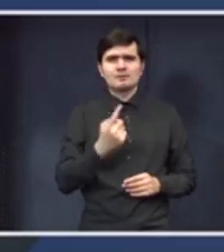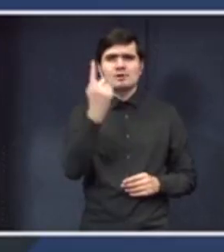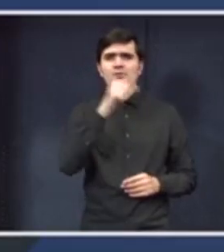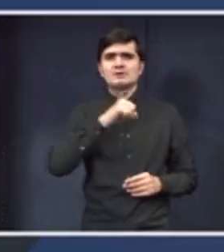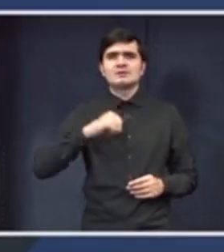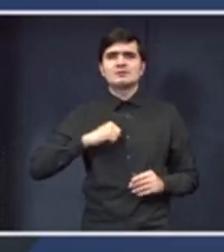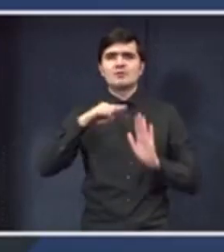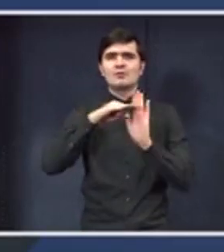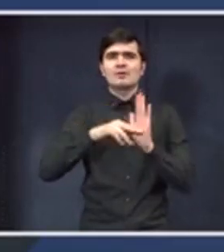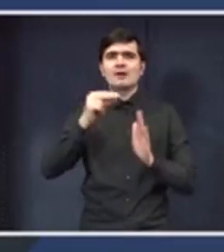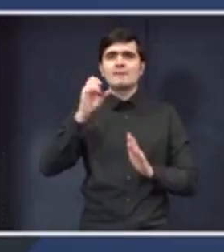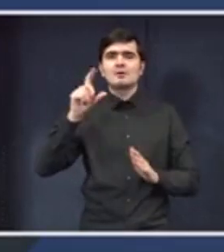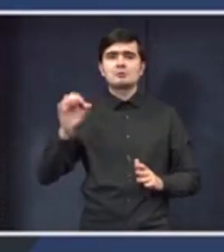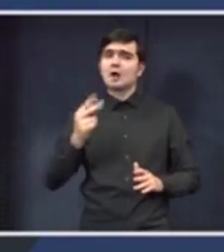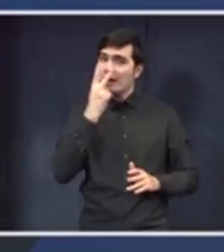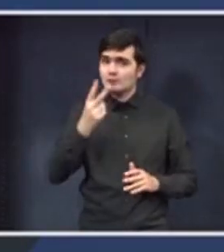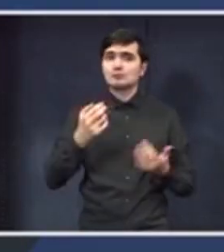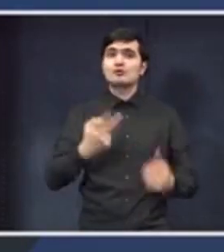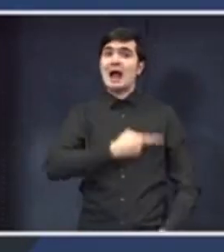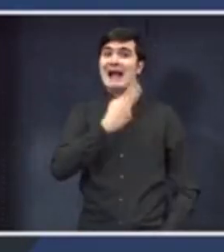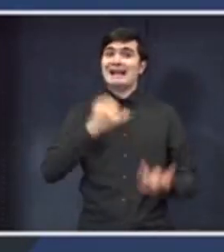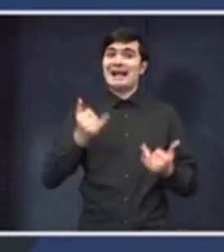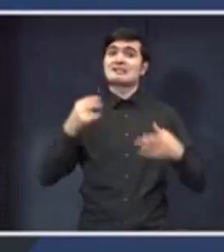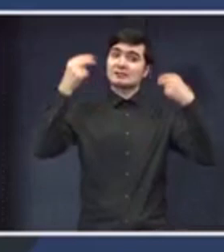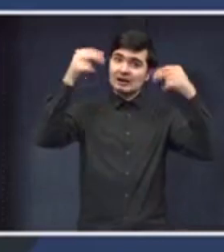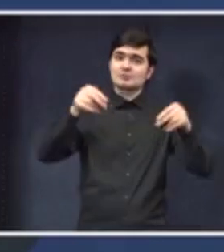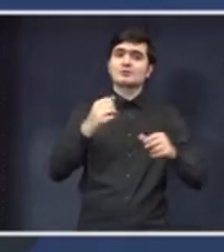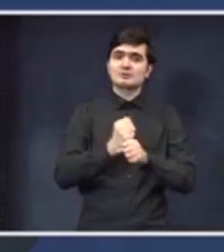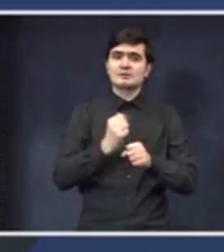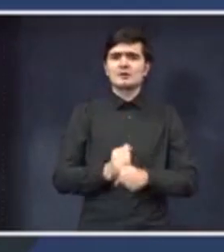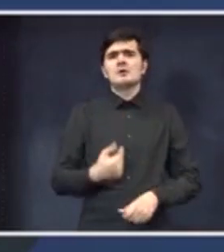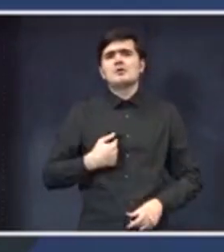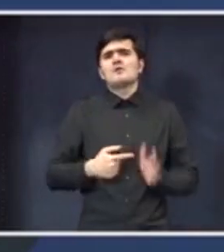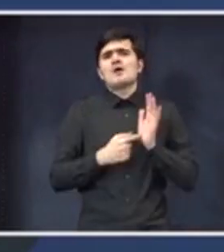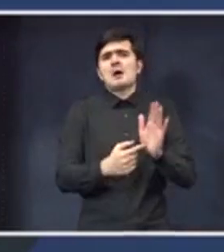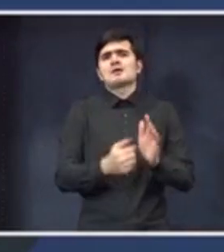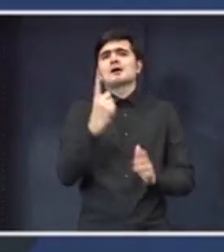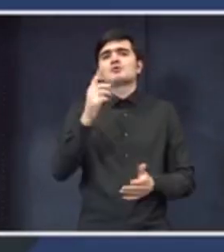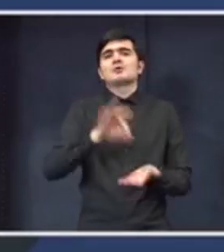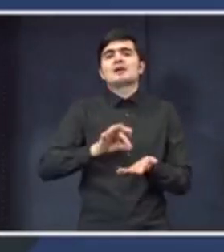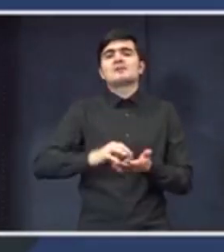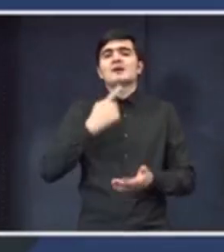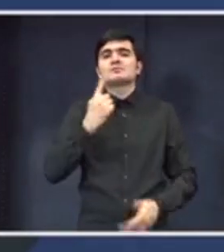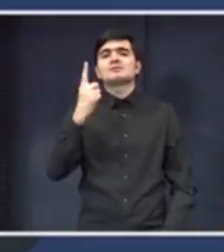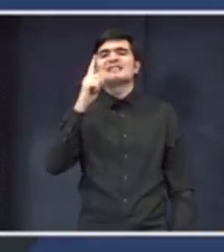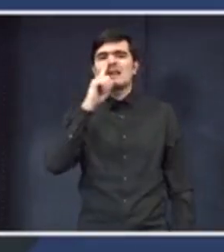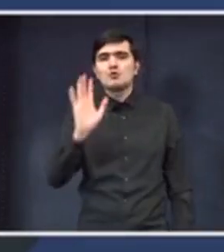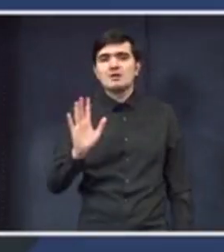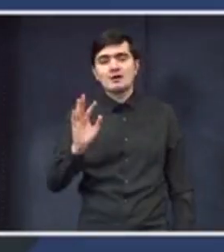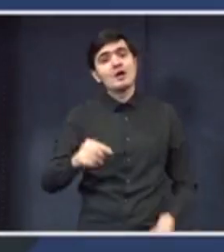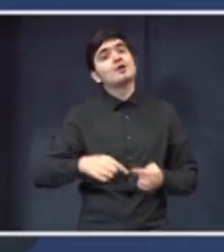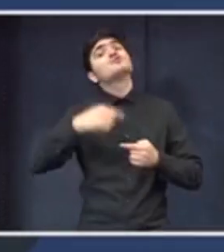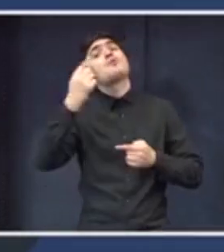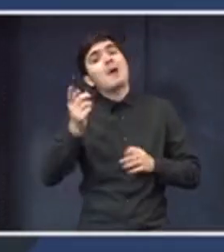Occident. Eu vă spun, Marea Britanie a anunțat vă spun că va desfășura mai multe... Tocmai v-am dat o dată, 1 iunie. V-am dat o dată după care